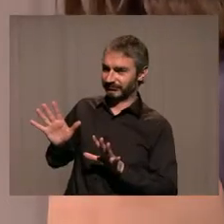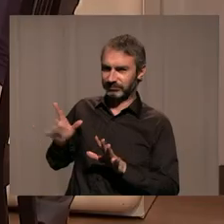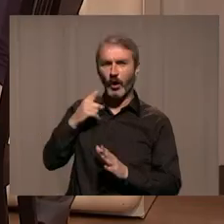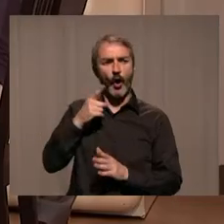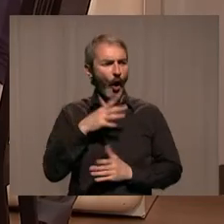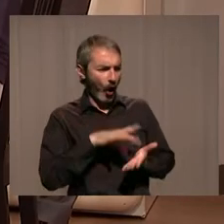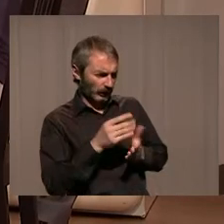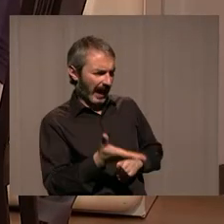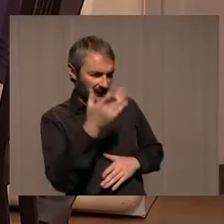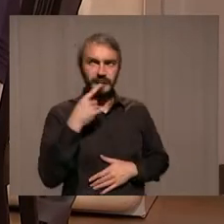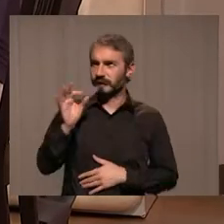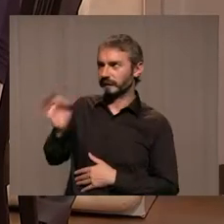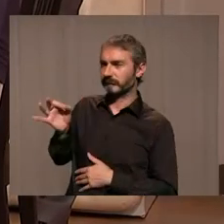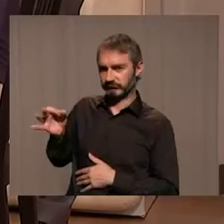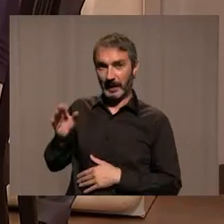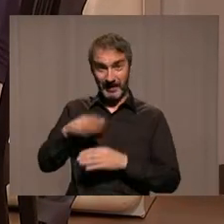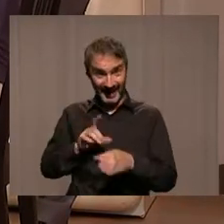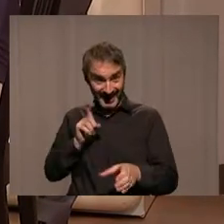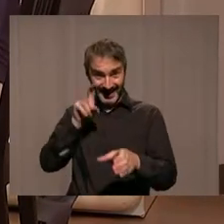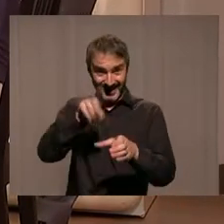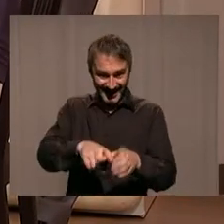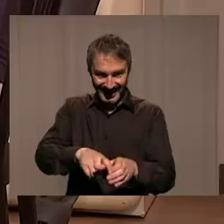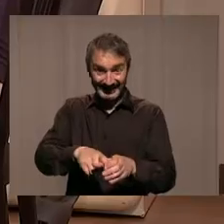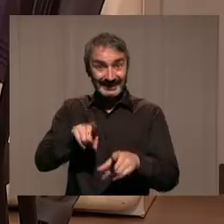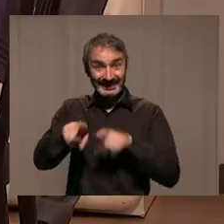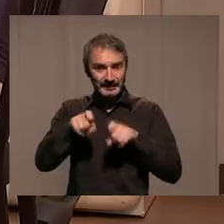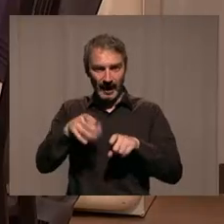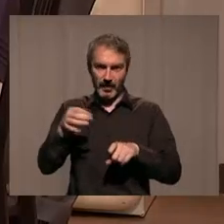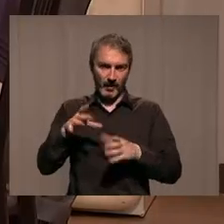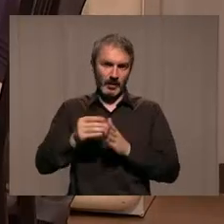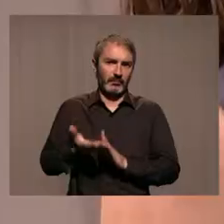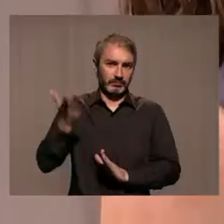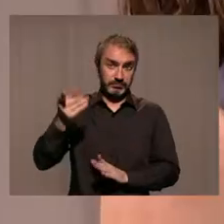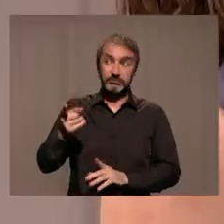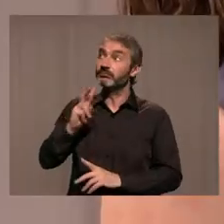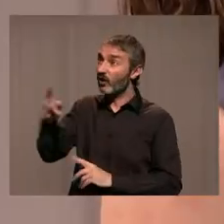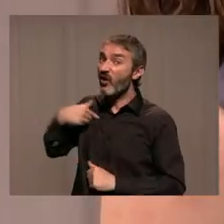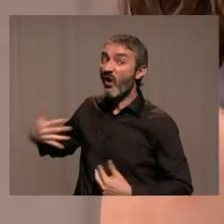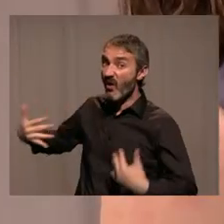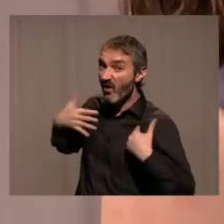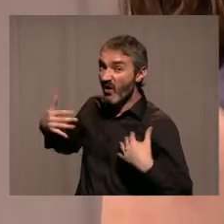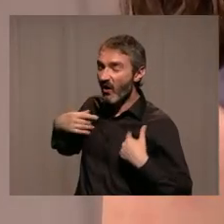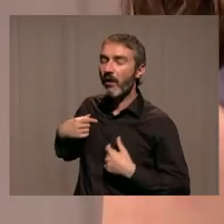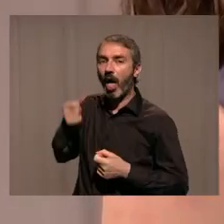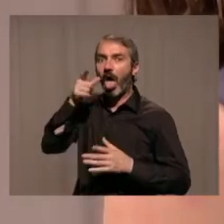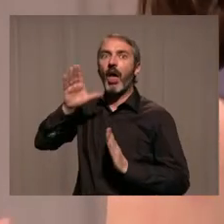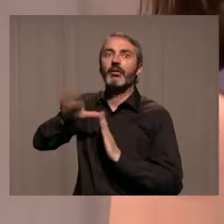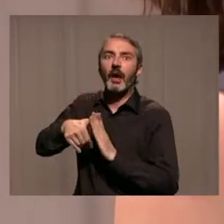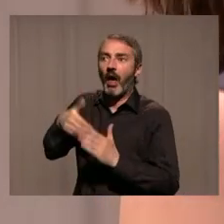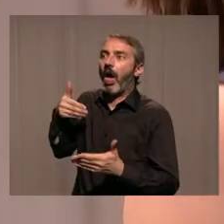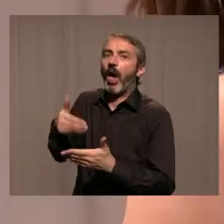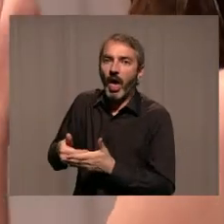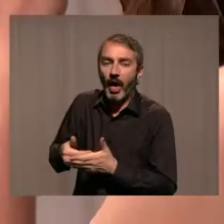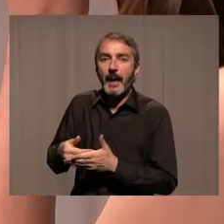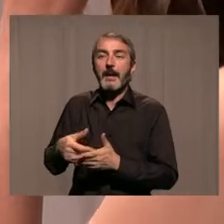per això. Sí. Vull dir que era o treies bona nota a la selectivitat o... Bueno, ja vaig patir, o sigui, me'n vaig adonar tard de tot això i a casa també em